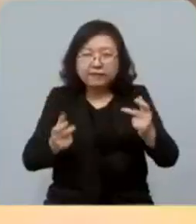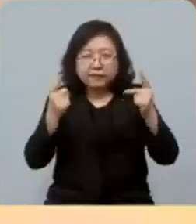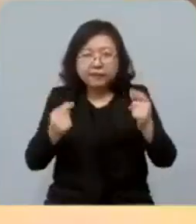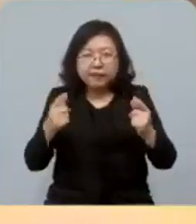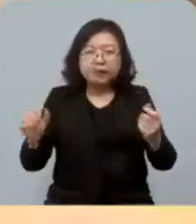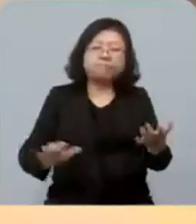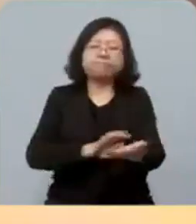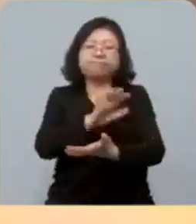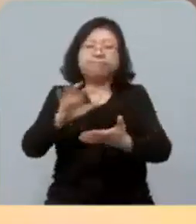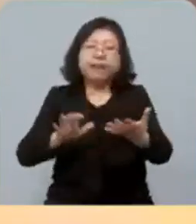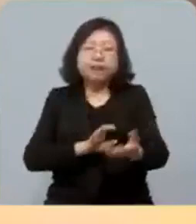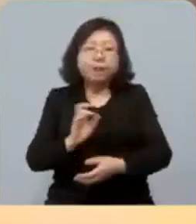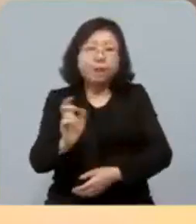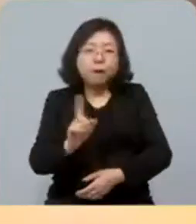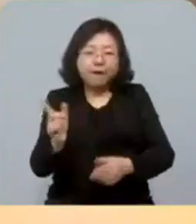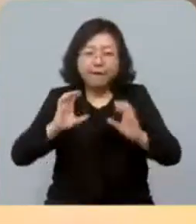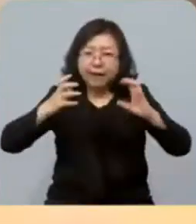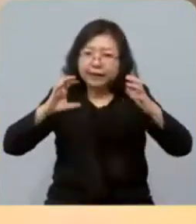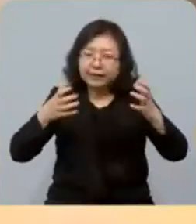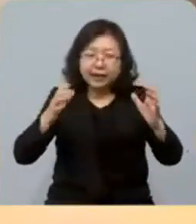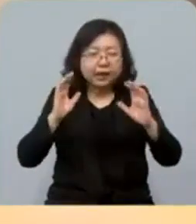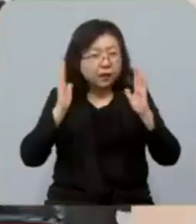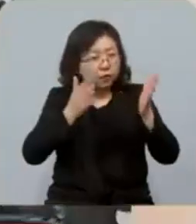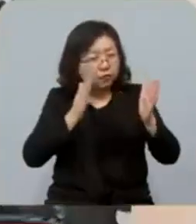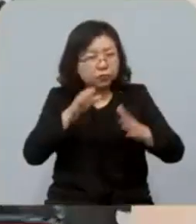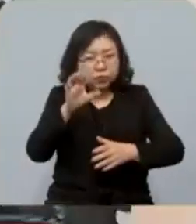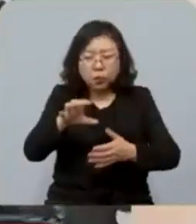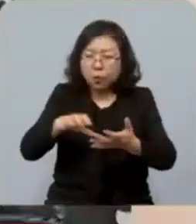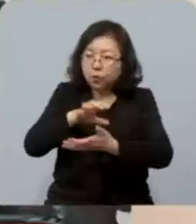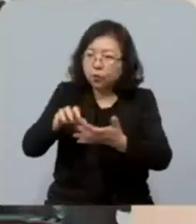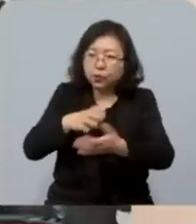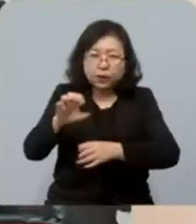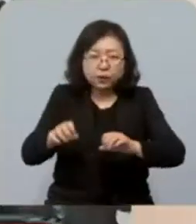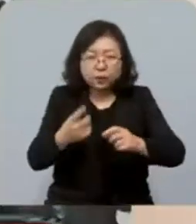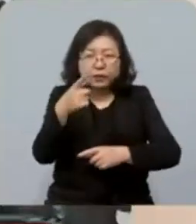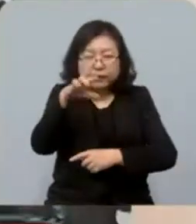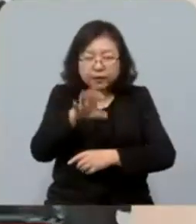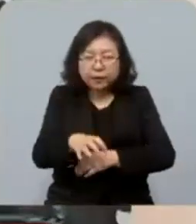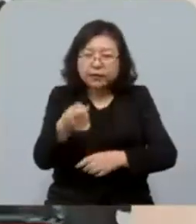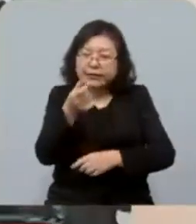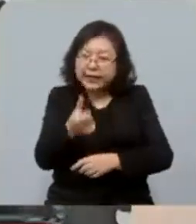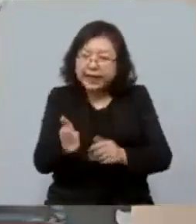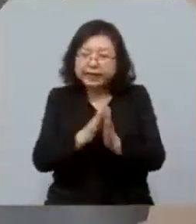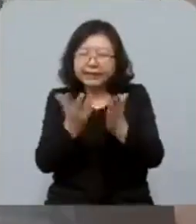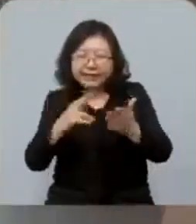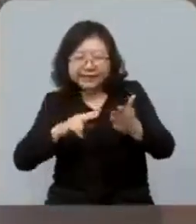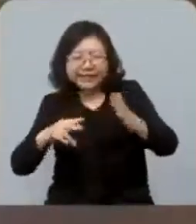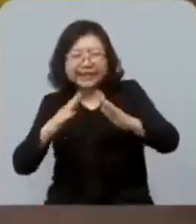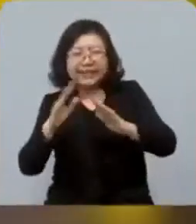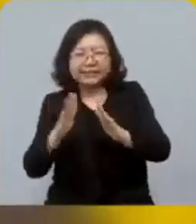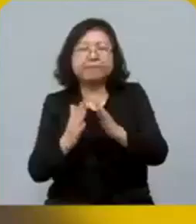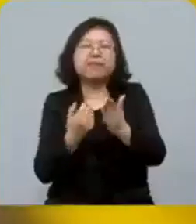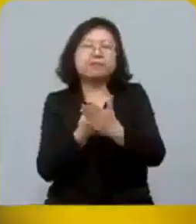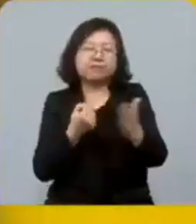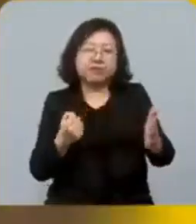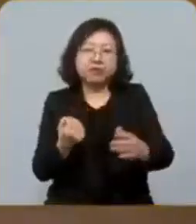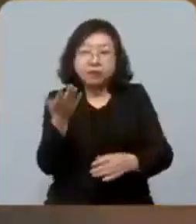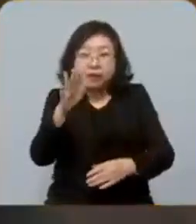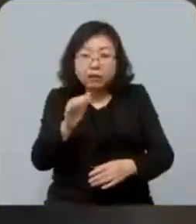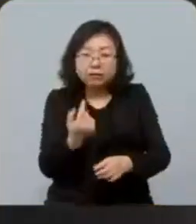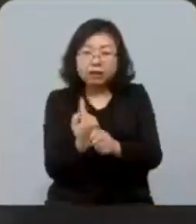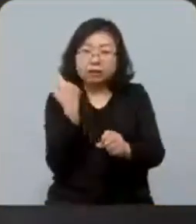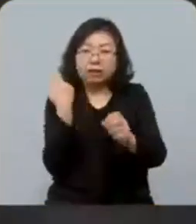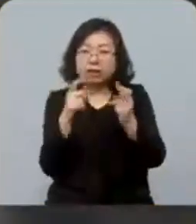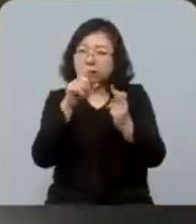있었던 건 어린이들의 공부방 이자 놀이터가 되어 준 작은 도서관 덕분이었습니다 그런데 지난해 12월